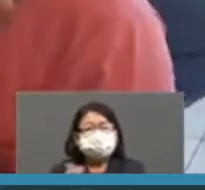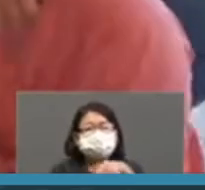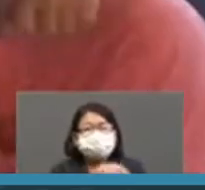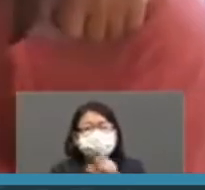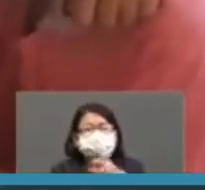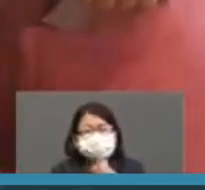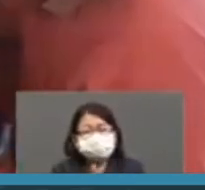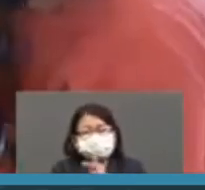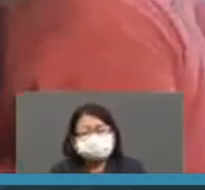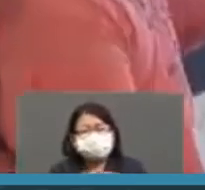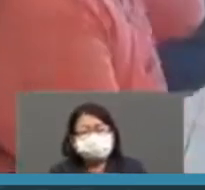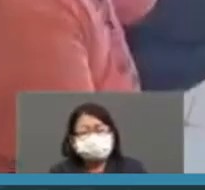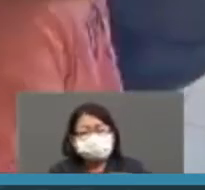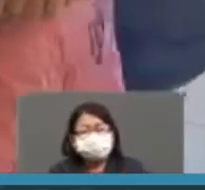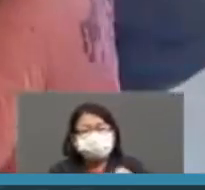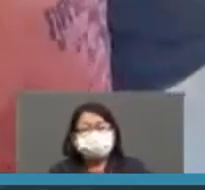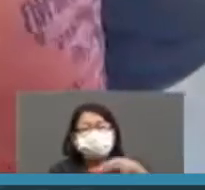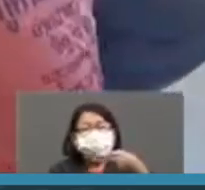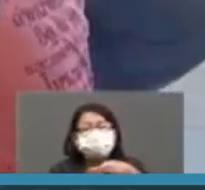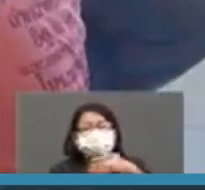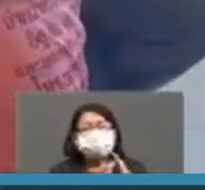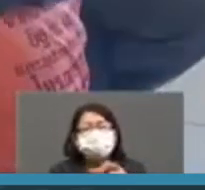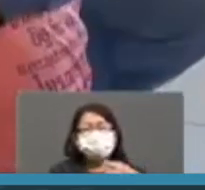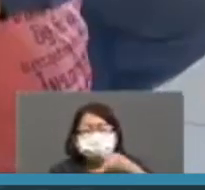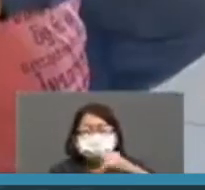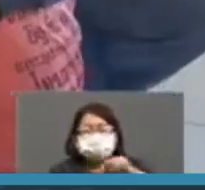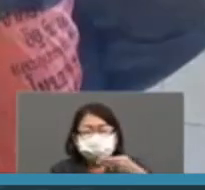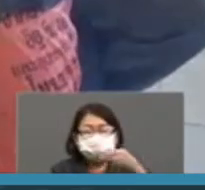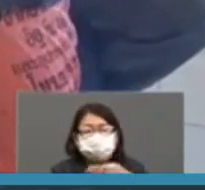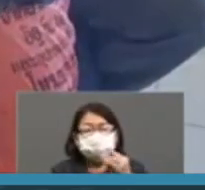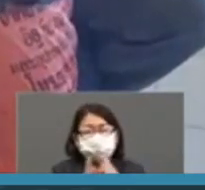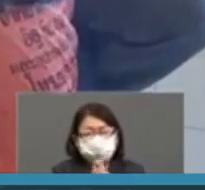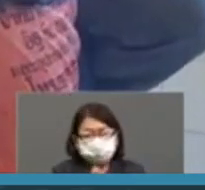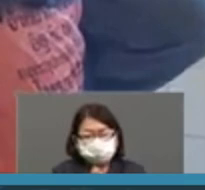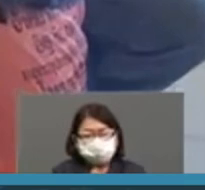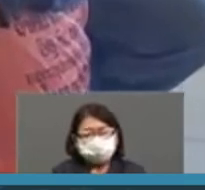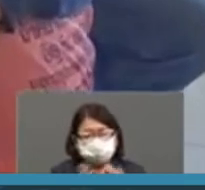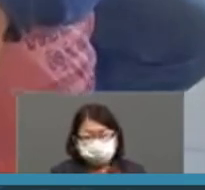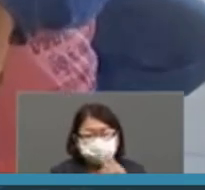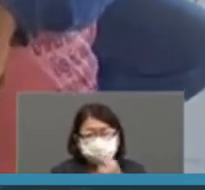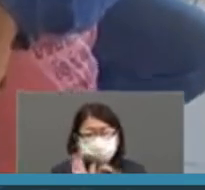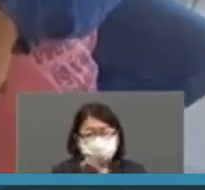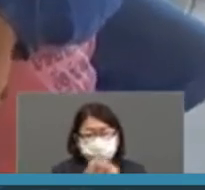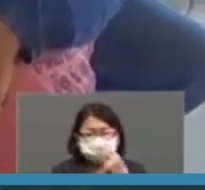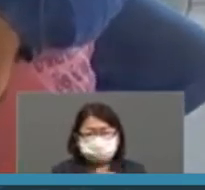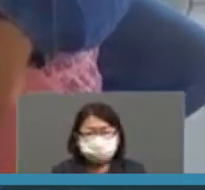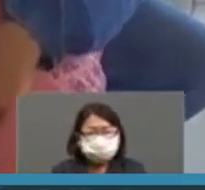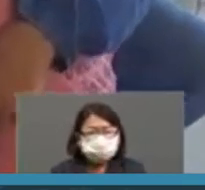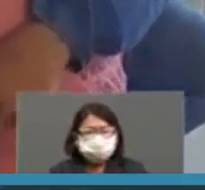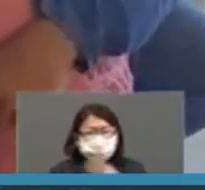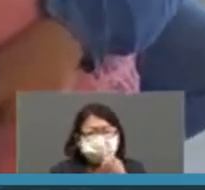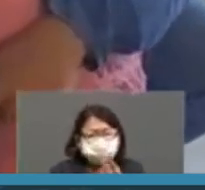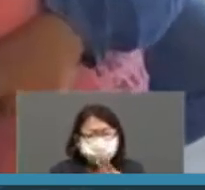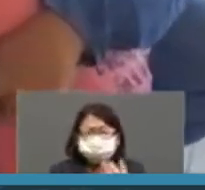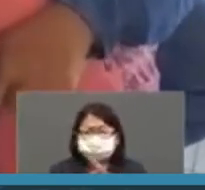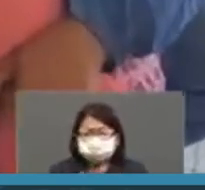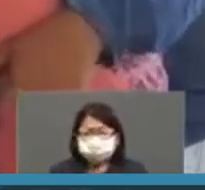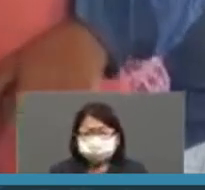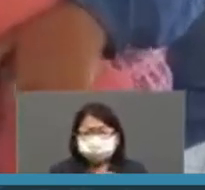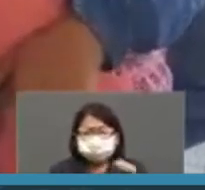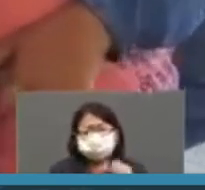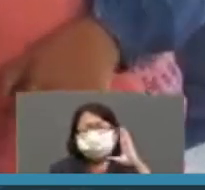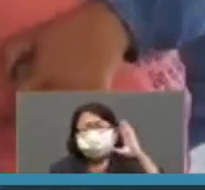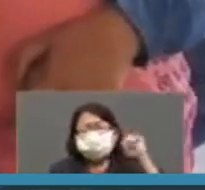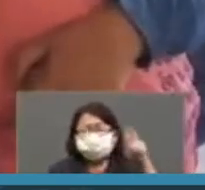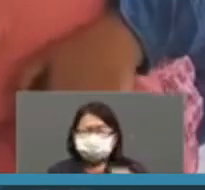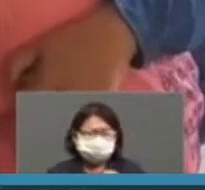หตุจะยิงตัวตายเสียชีวิตพร้อมครอบครัวแล้วพลตำรวจเอกดำรงศักดิ์กิติประภัทรผู้บัญชาการตำรวจแห่งชาติกล่าวว่า